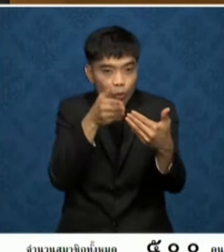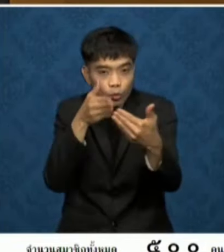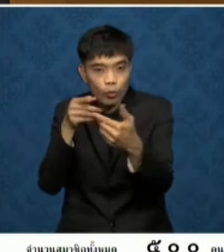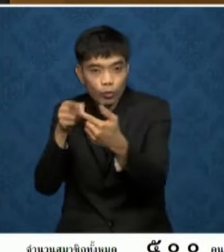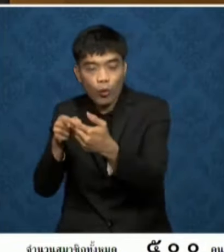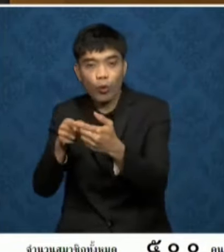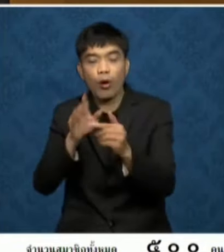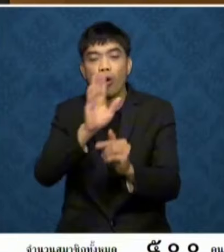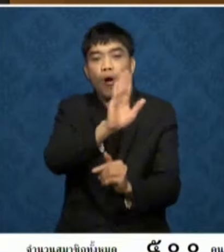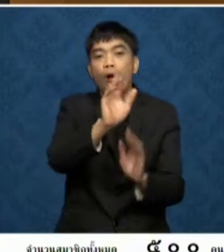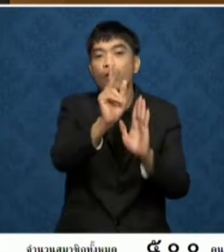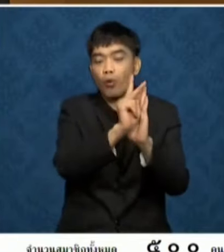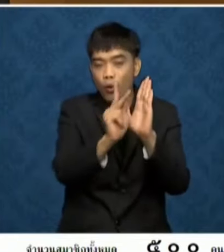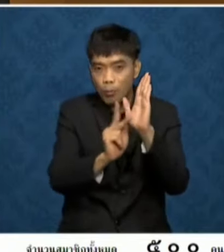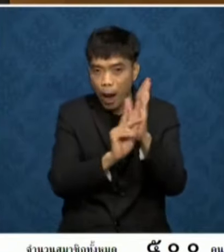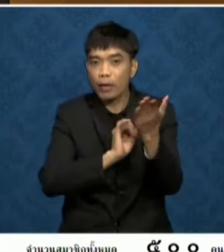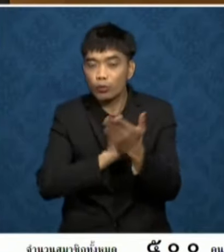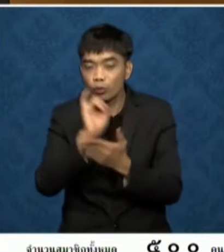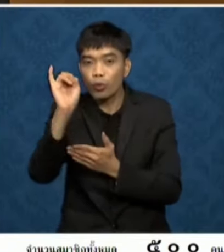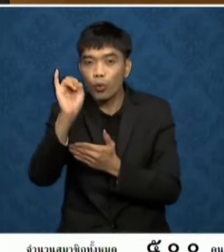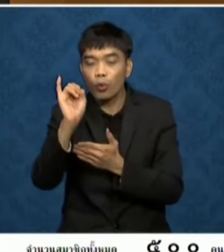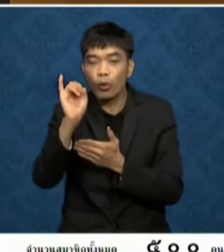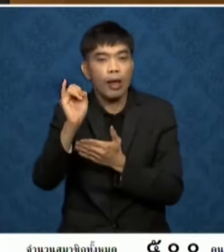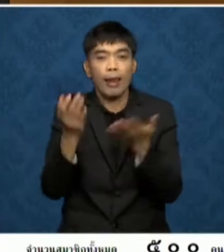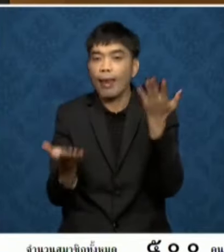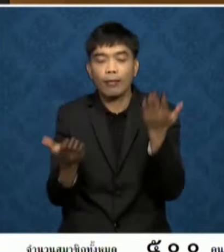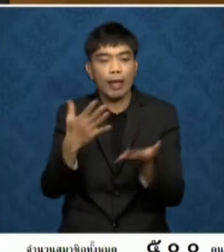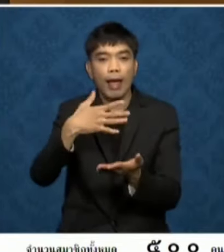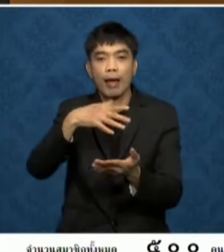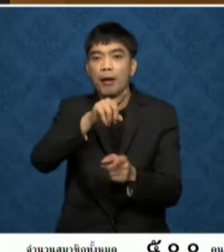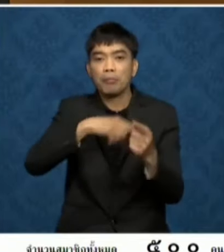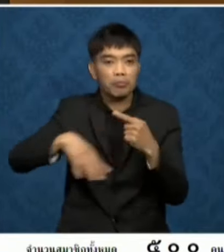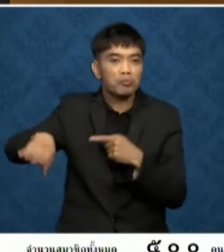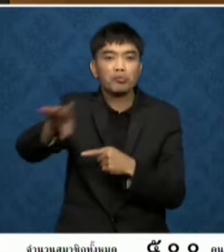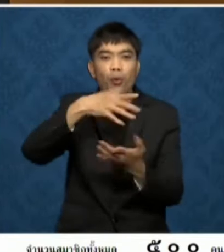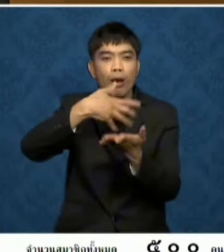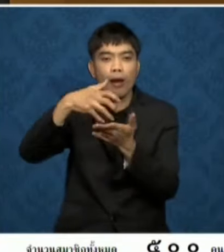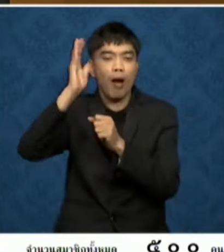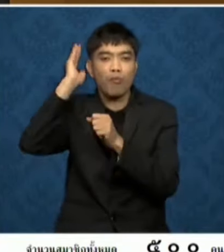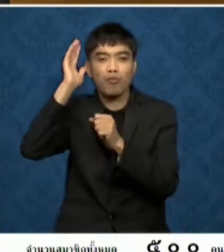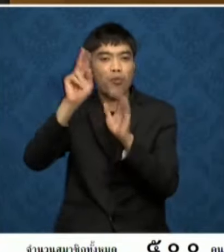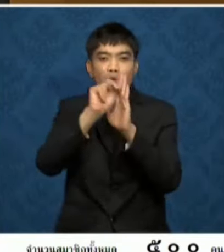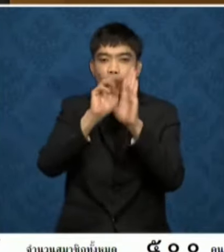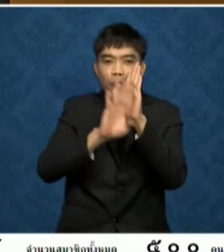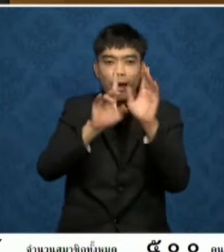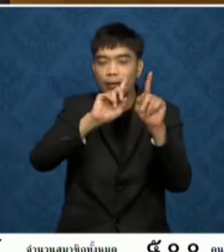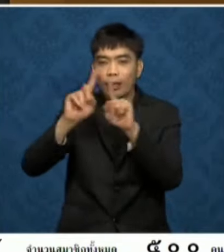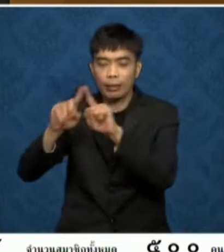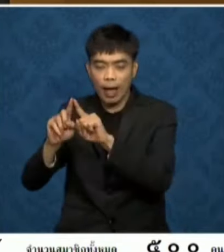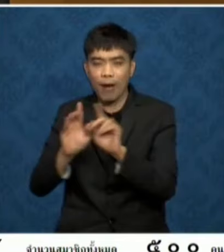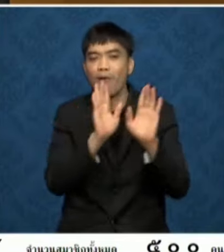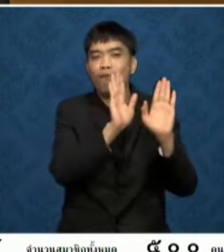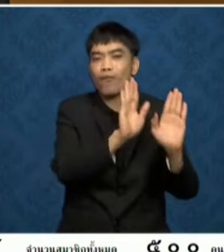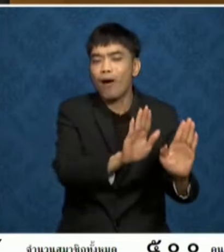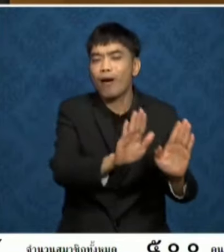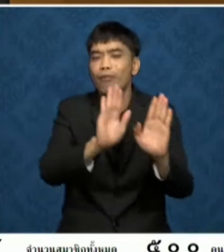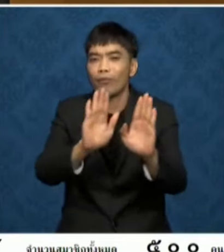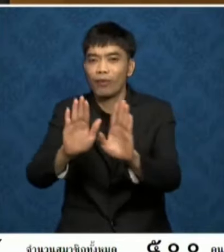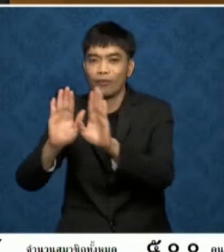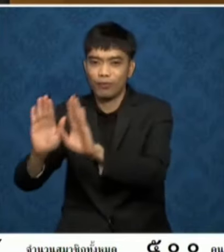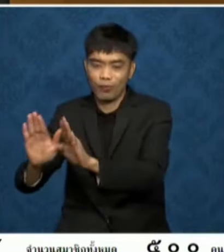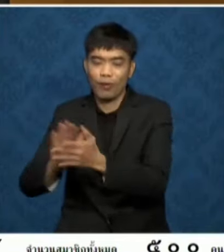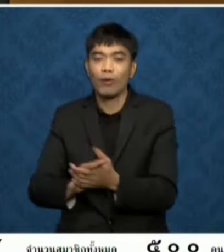ในกระบวนการของกฎหมายที่ถูกต้องหรือหลายท่านที่พูดถึงนโยบายอื่นก็แล้วแต่นะครับก็ฝาก น